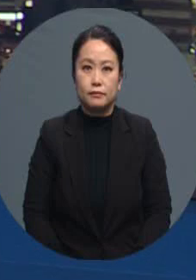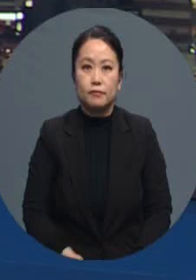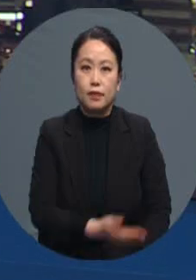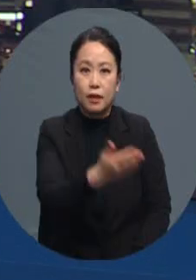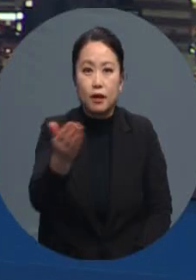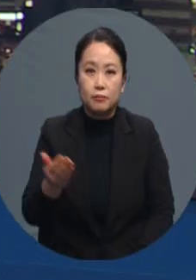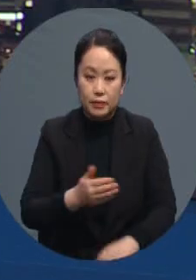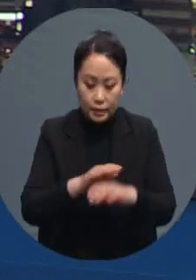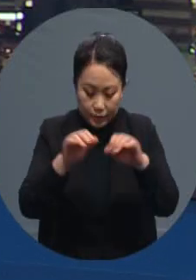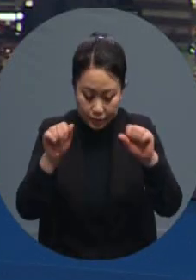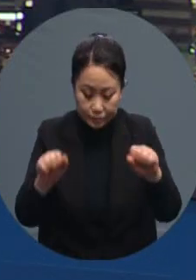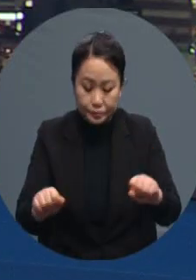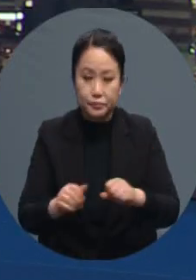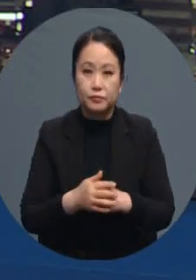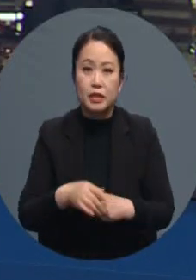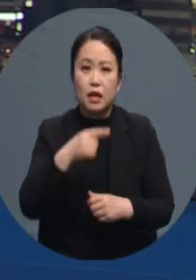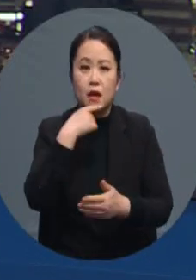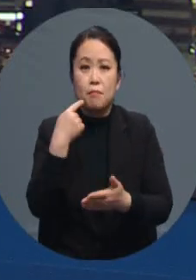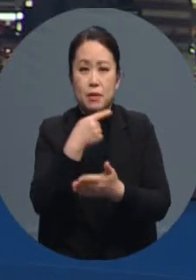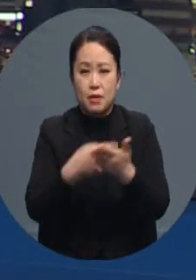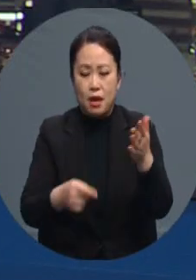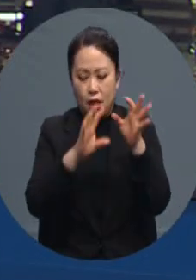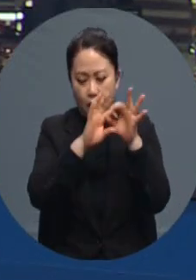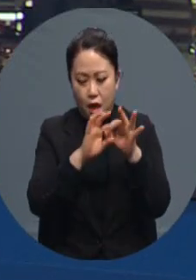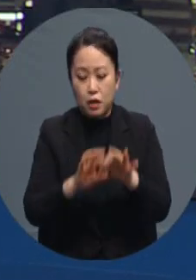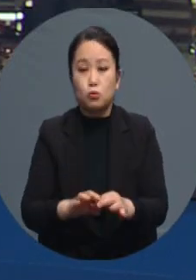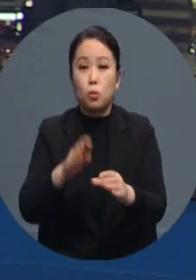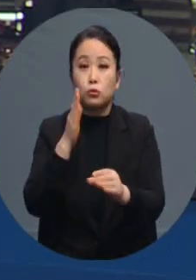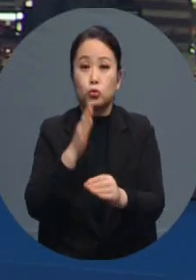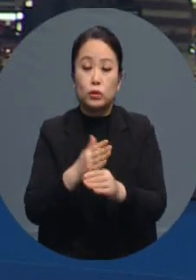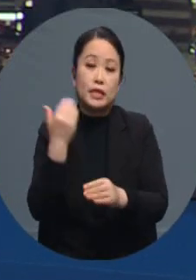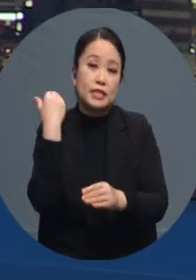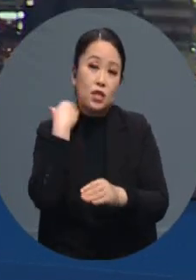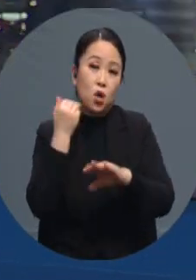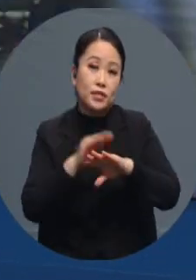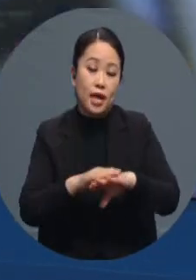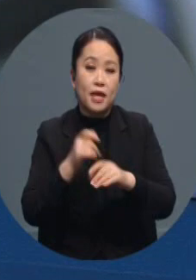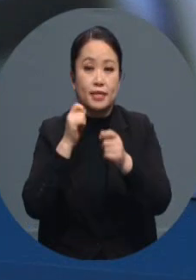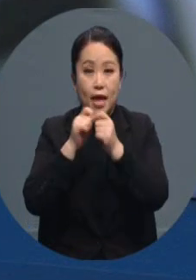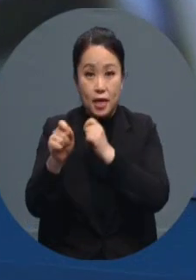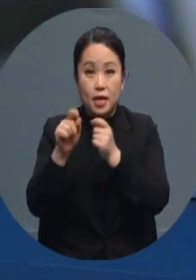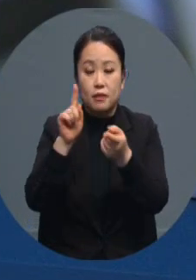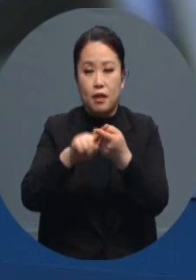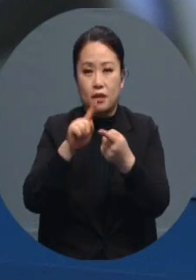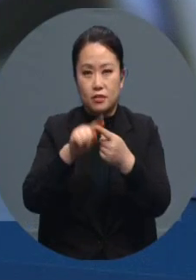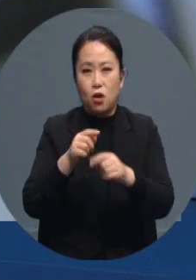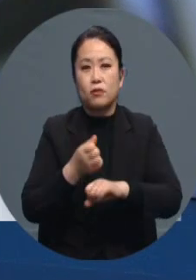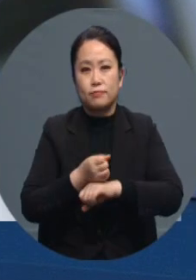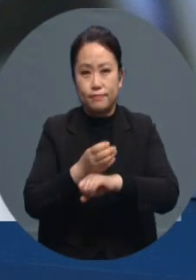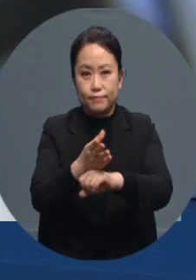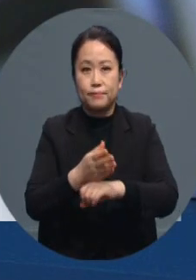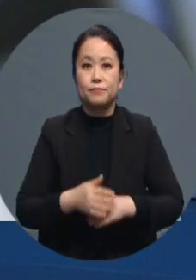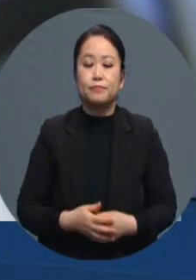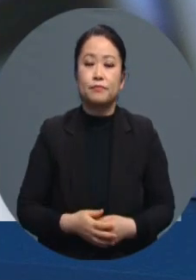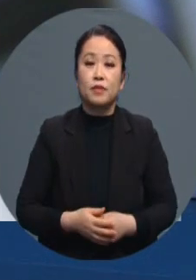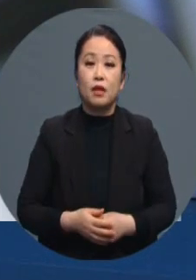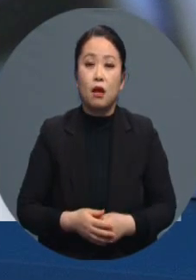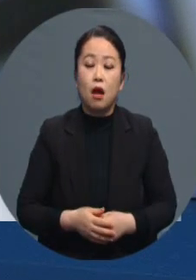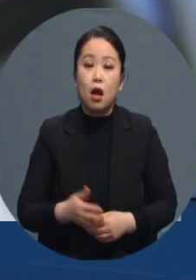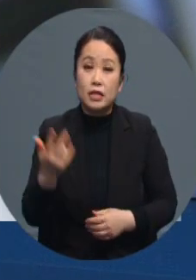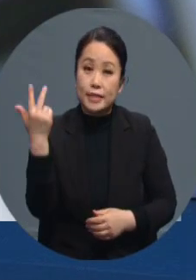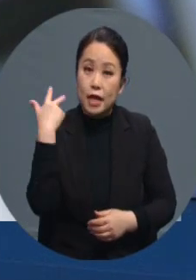여러분 안녕하십니까 피해가 이어지고 있는 전세사계 관련 소식 오늘도 먼저 전해드리겠습니다 저희는